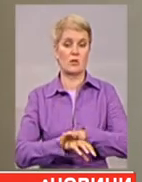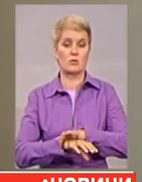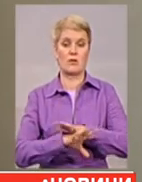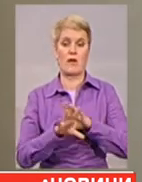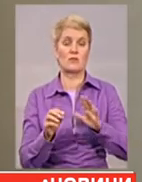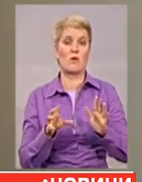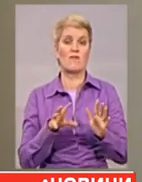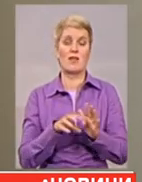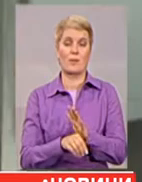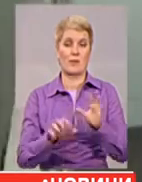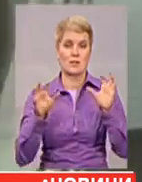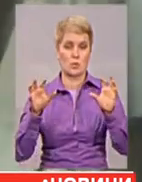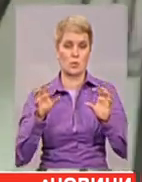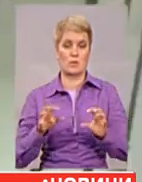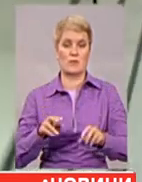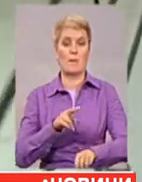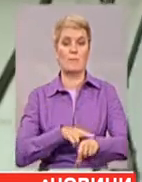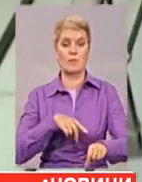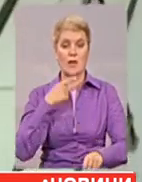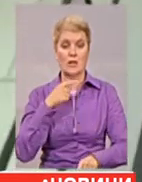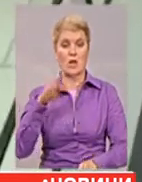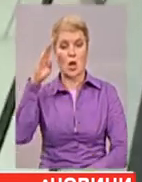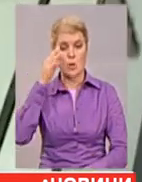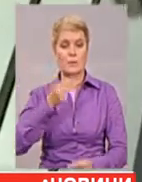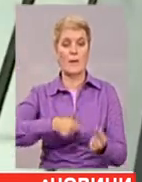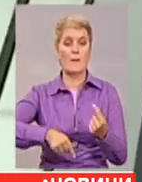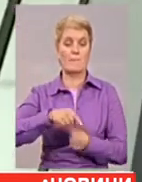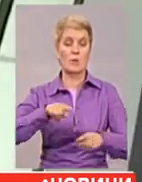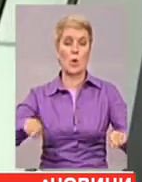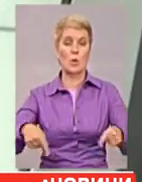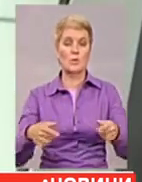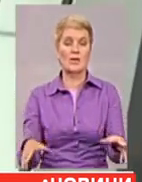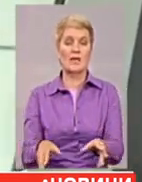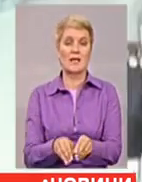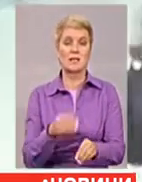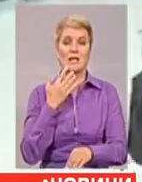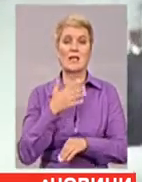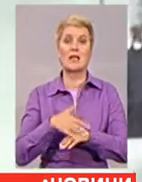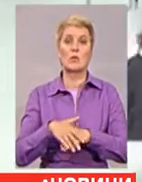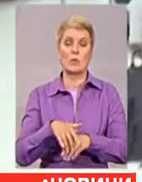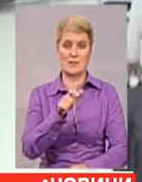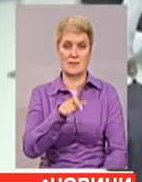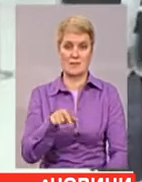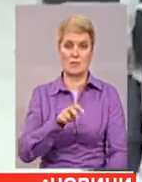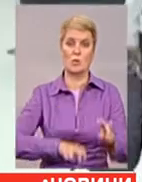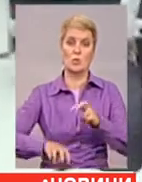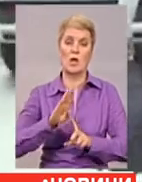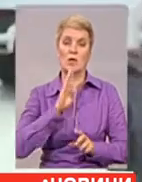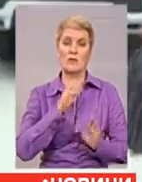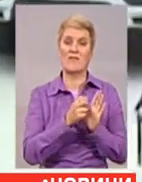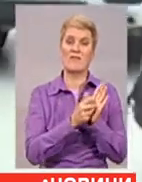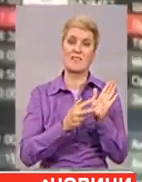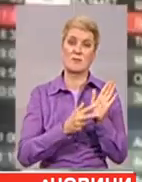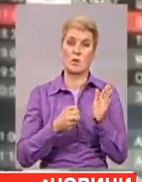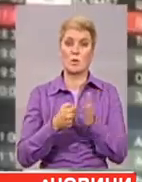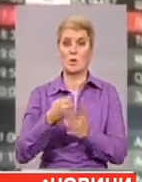рамках законодавства. У поліції кажуть, хлопці цей бізнес організували разом з іноземцями. Спеціально шукали дівчат віком від 18 до